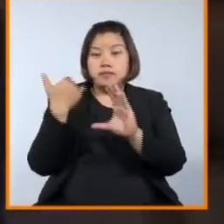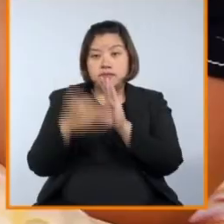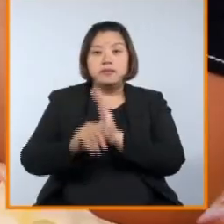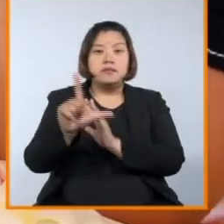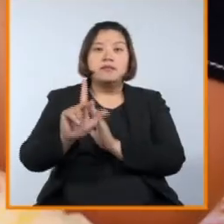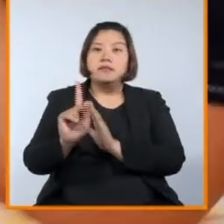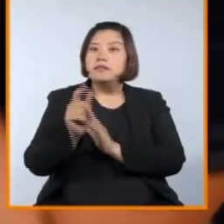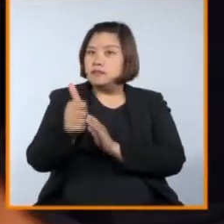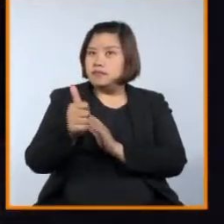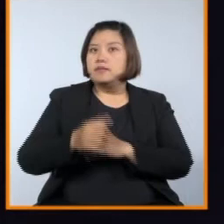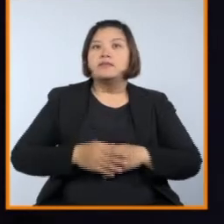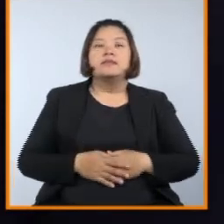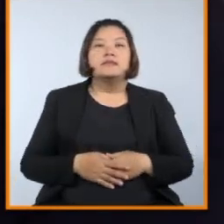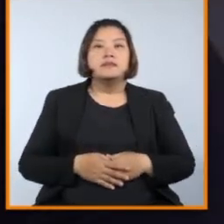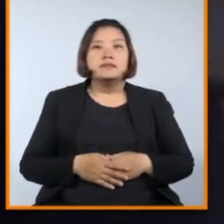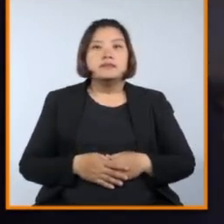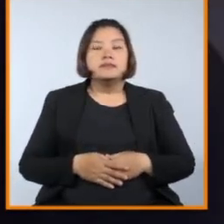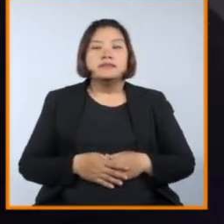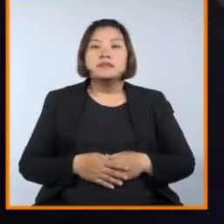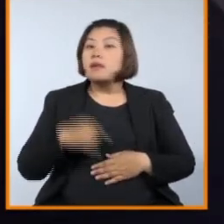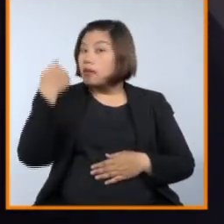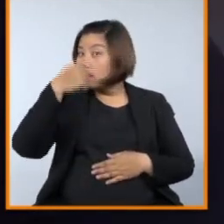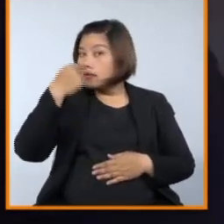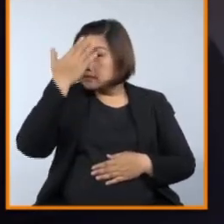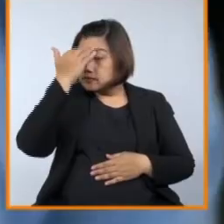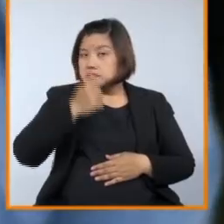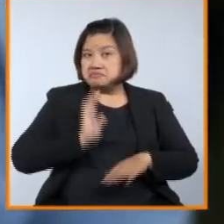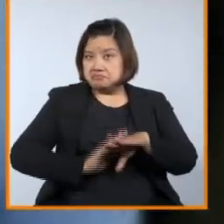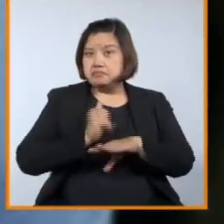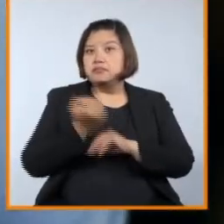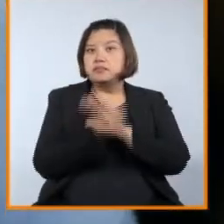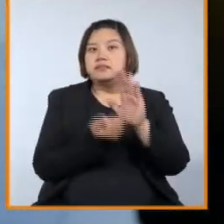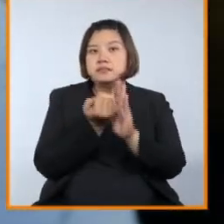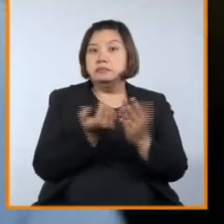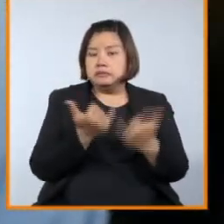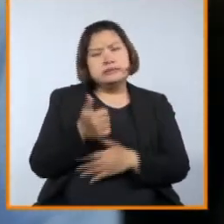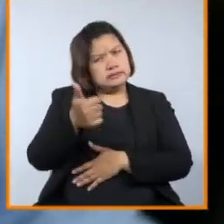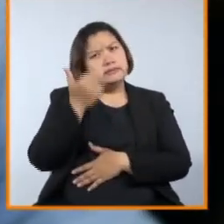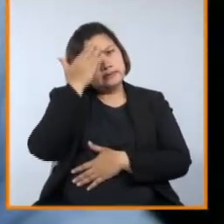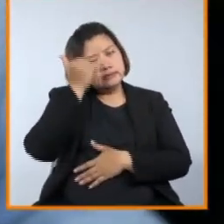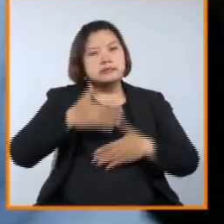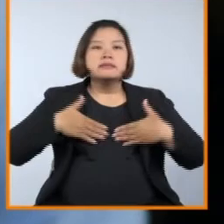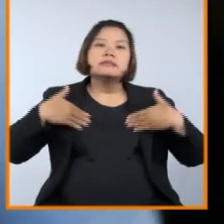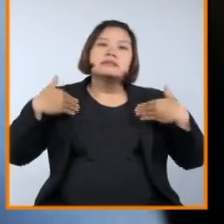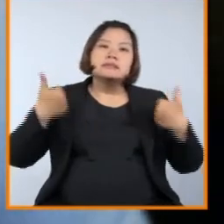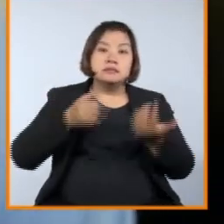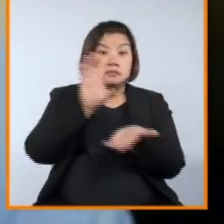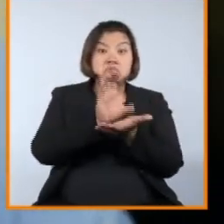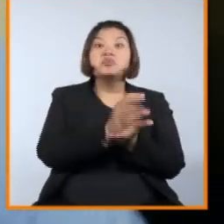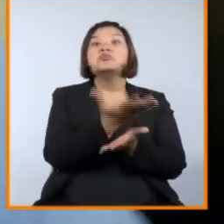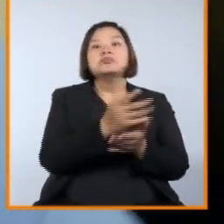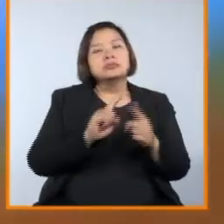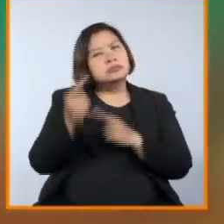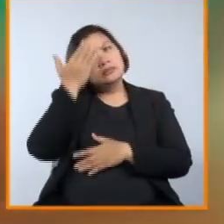ค่ะ ผู้ที่มีความสามารถในการวาดรูปตลาดนี้ถือว่ามีต้นทุนไม่สูงหากอยากเผยแพร่งานศิลปะบนโลก